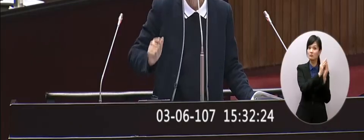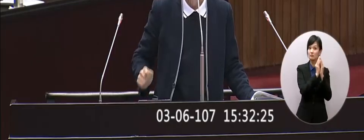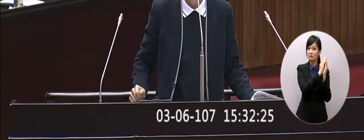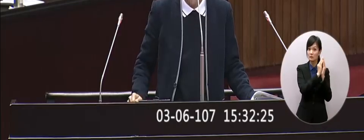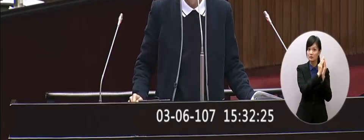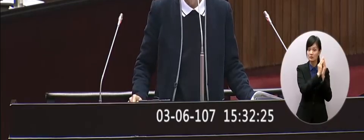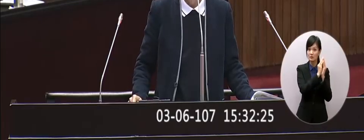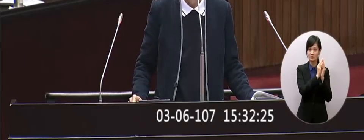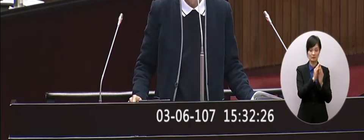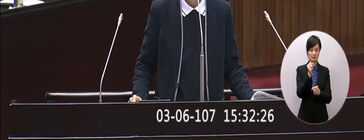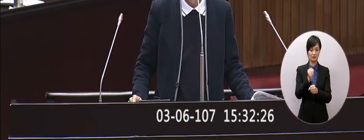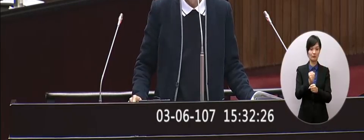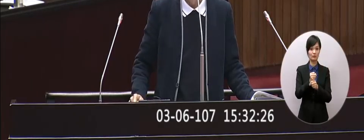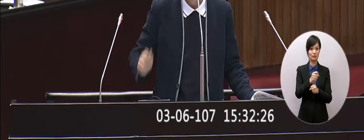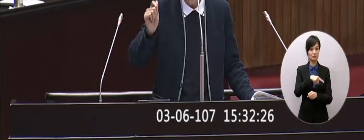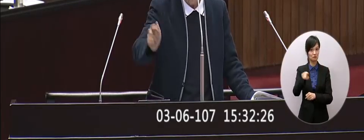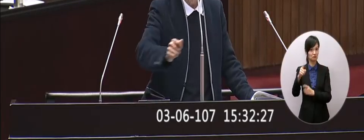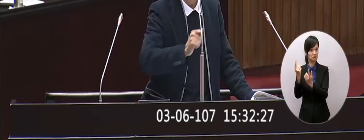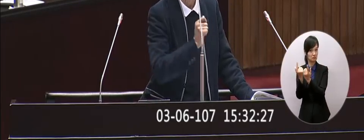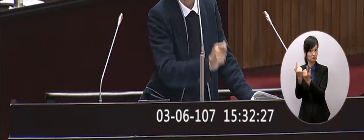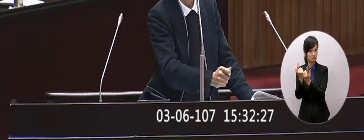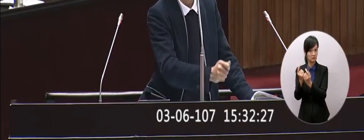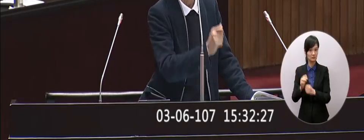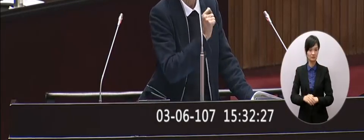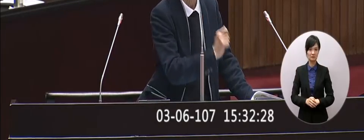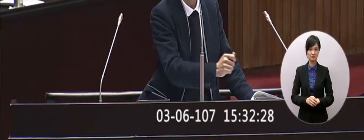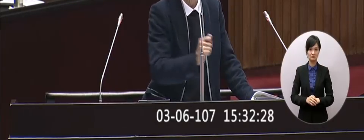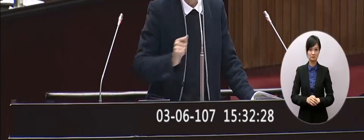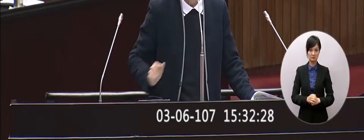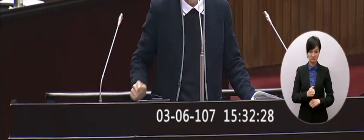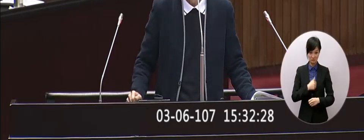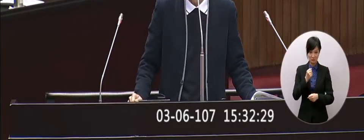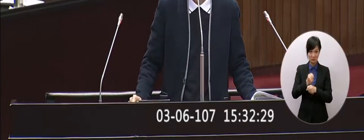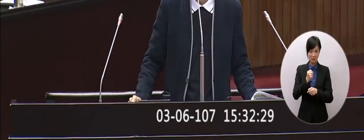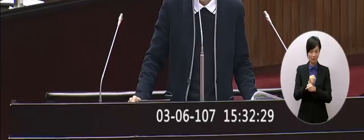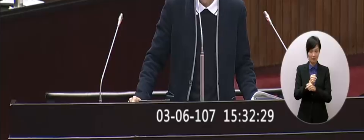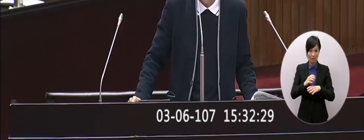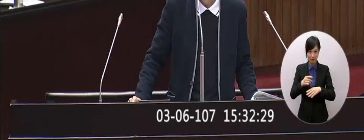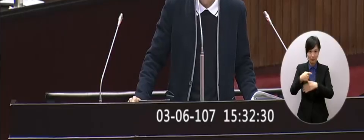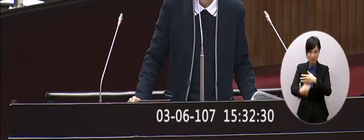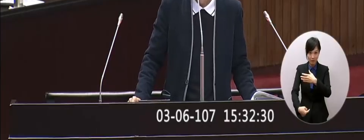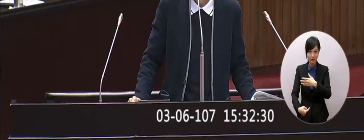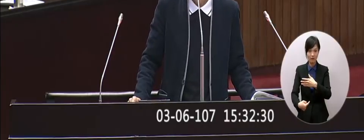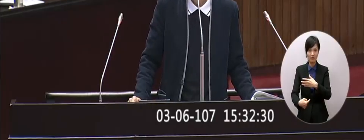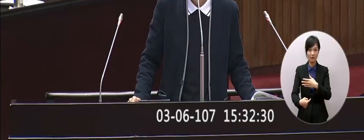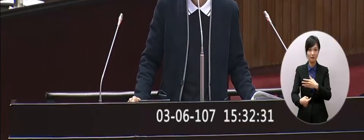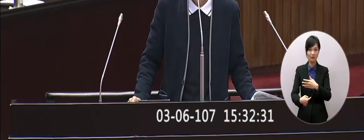地点在台北，但是他发生的职灾的时候在新北市，